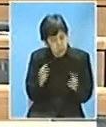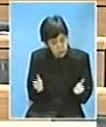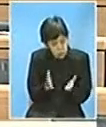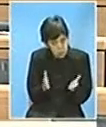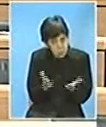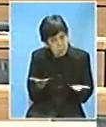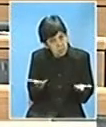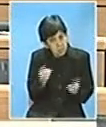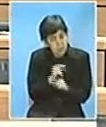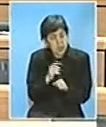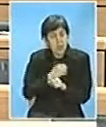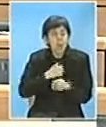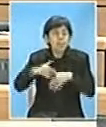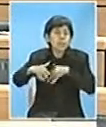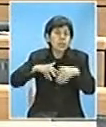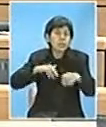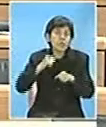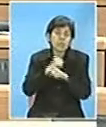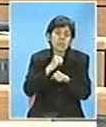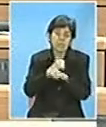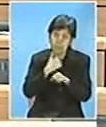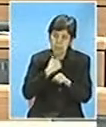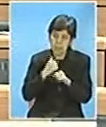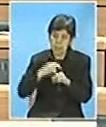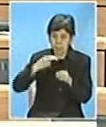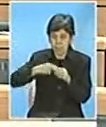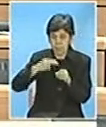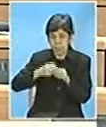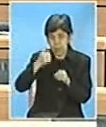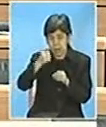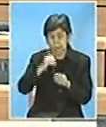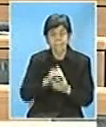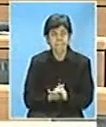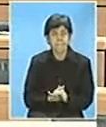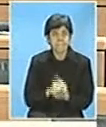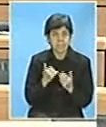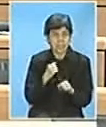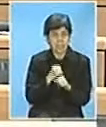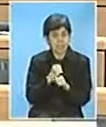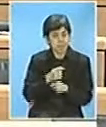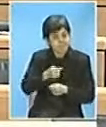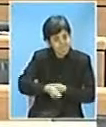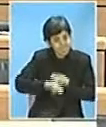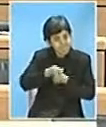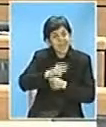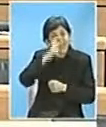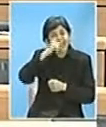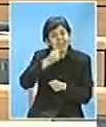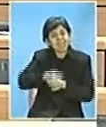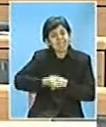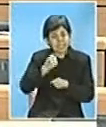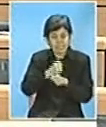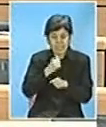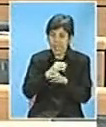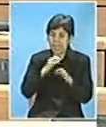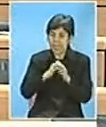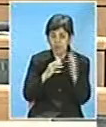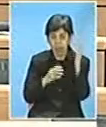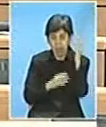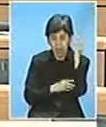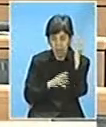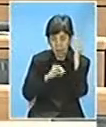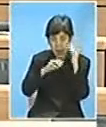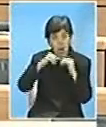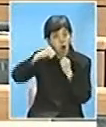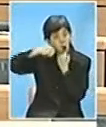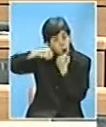ลักดันให้กับประชาชนมาใช้พลังงานทดแทนโดยเฉพาะแอทานอลซึ่งสามารถเพาะปลูก ได้จากเมืองไทยเกิดจากน้ำมันสำปะหลังหรืออ้อยนะ